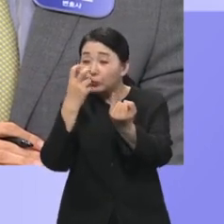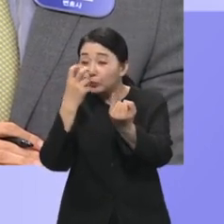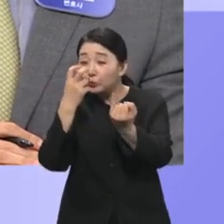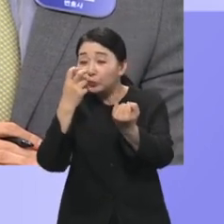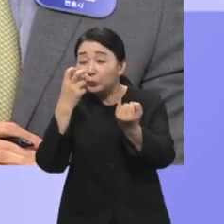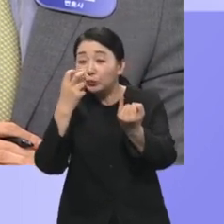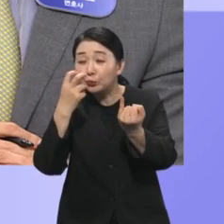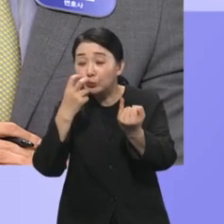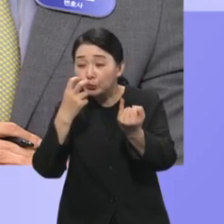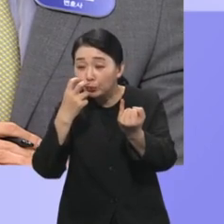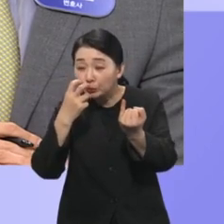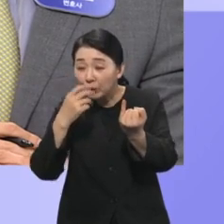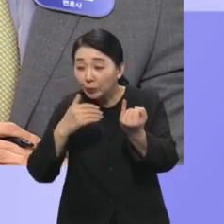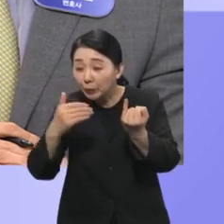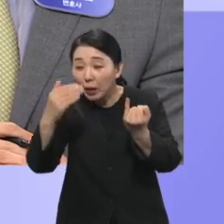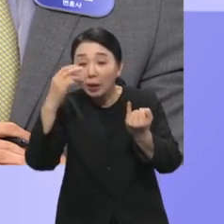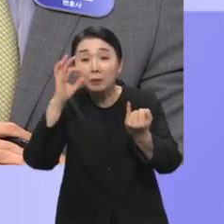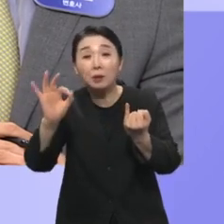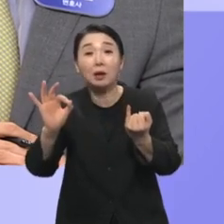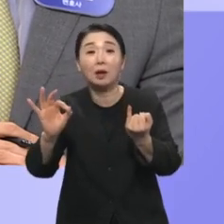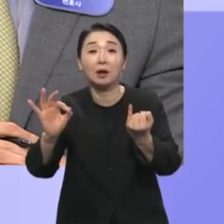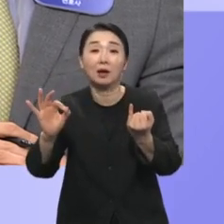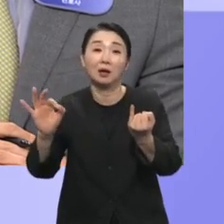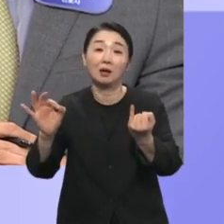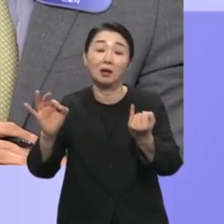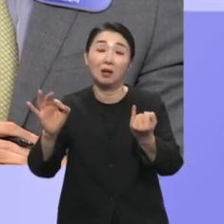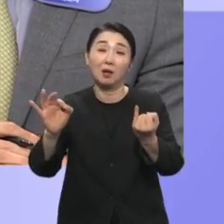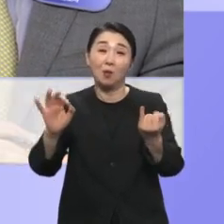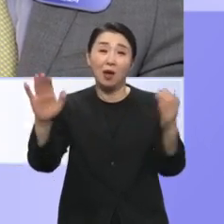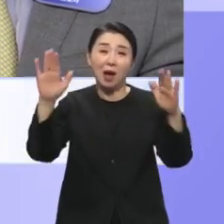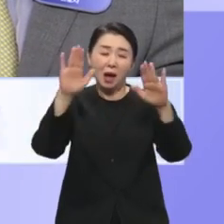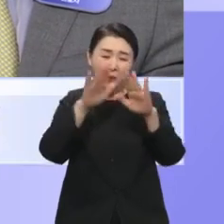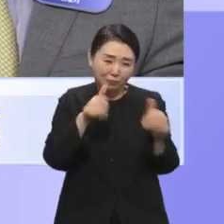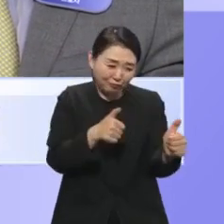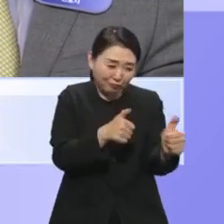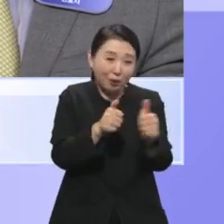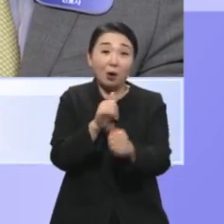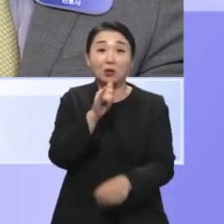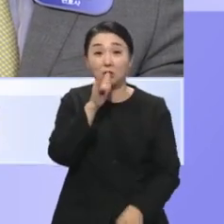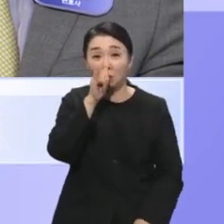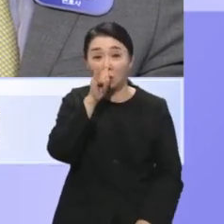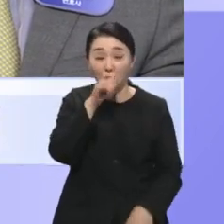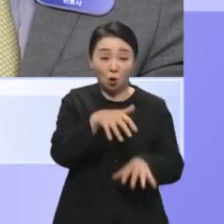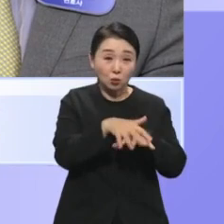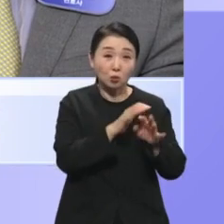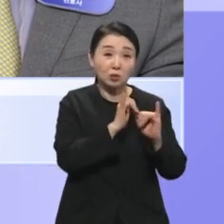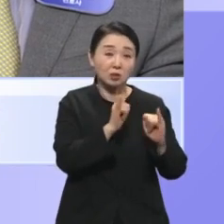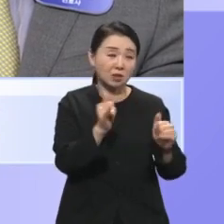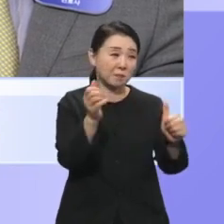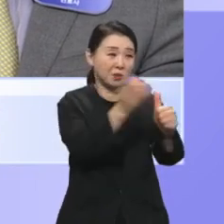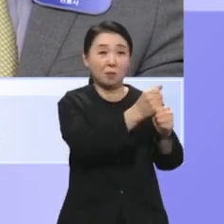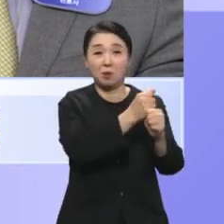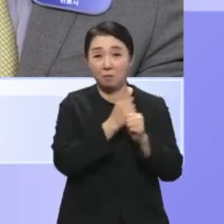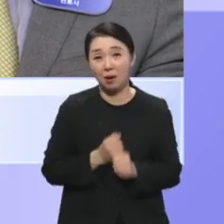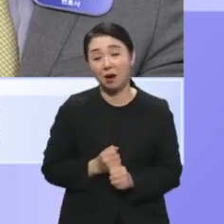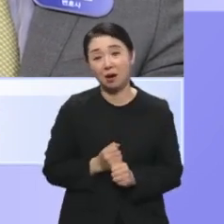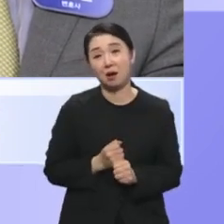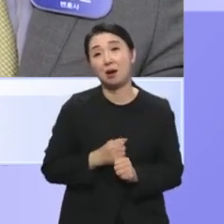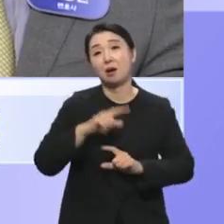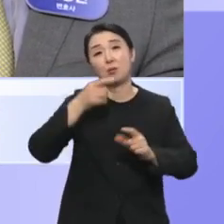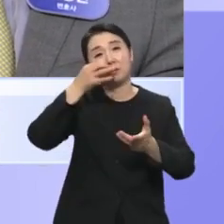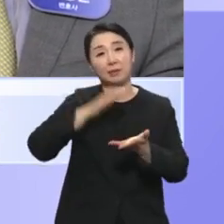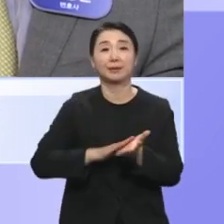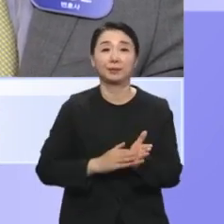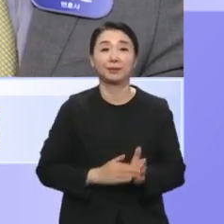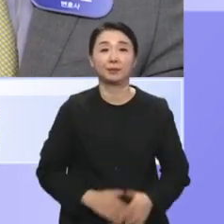보니까 조금 전에 그 영상도 나왔잖아요 한밤에 막 추격전 버리면서 그 조직원 들을 검거하는 그런 장면까지 본